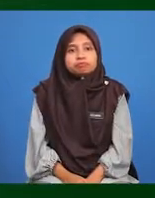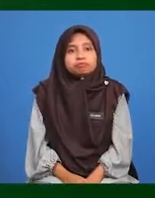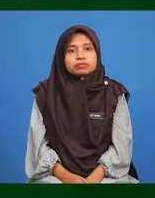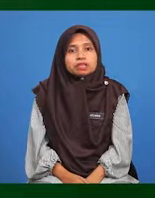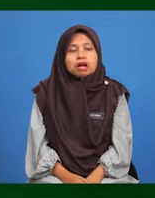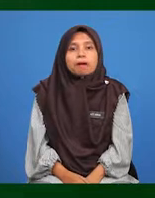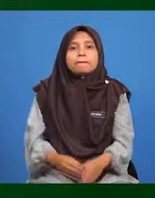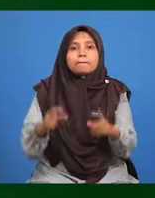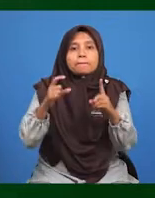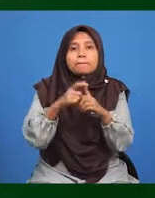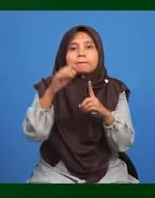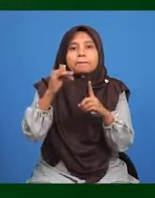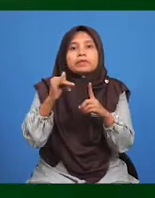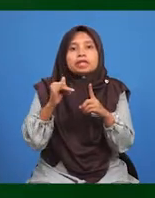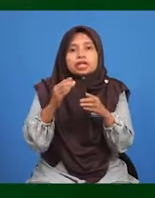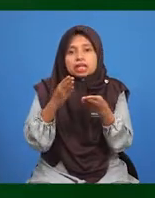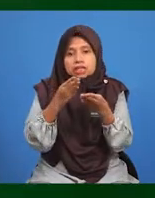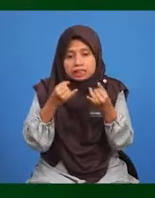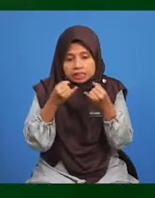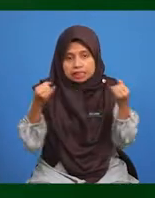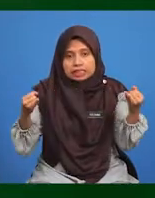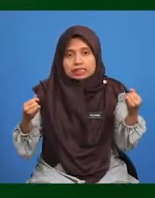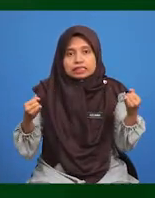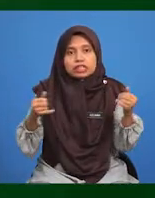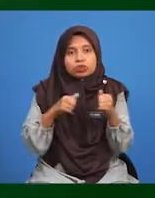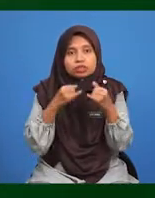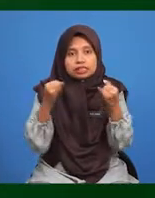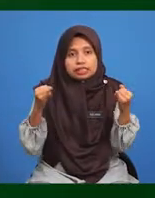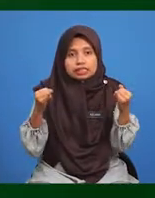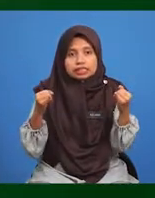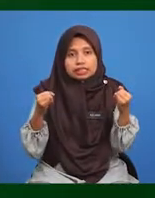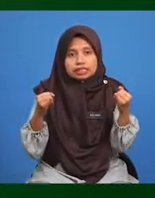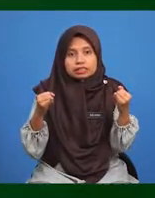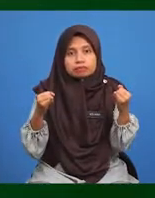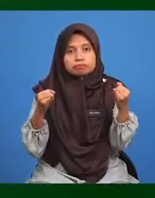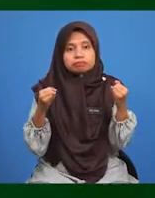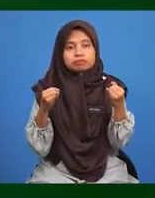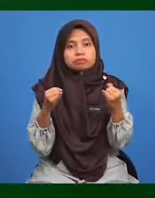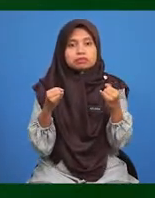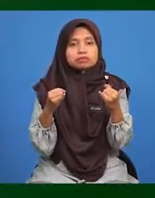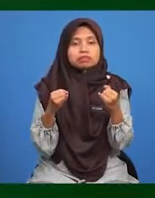Perkataan yang dikategorikan dalam kata ganda penuh ialah...